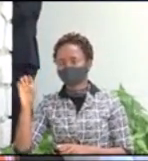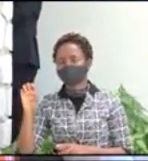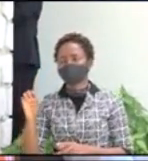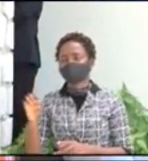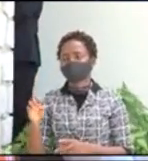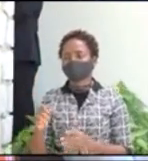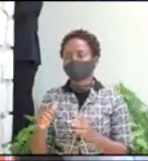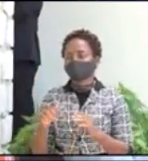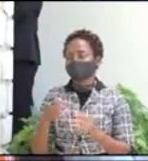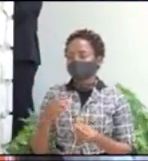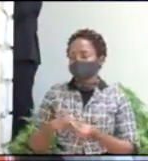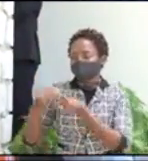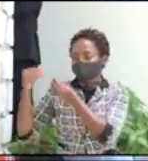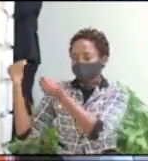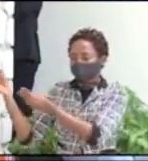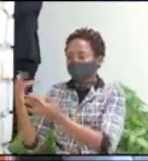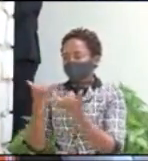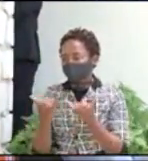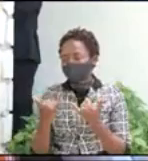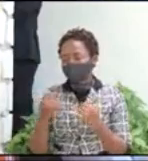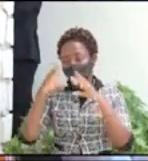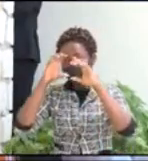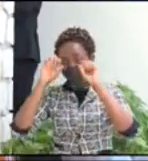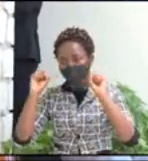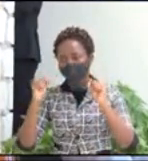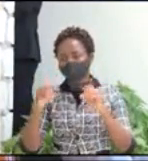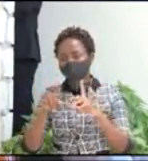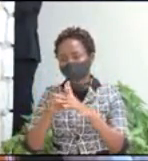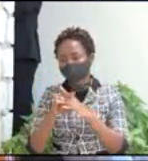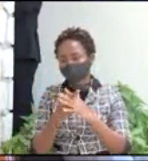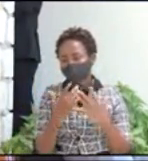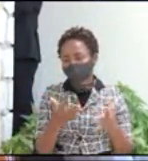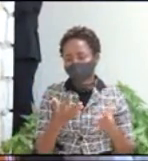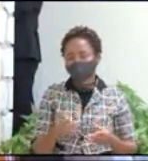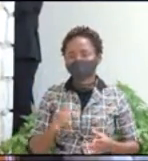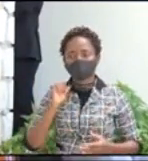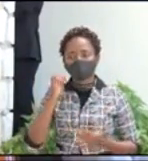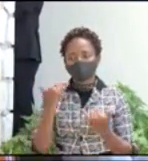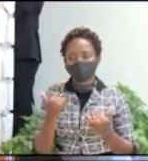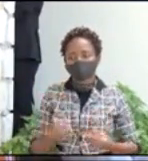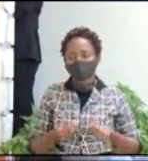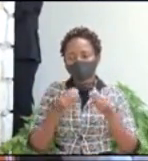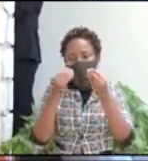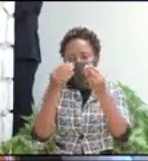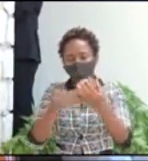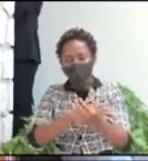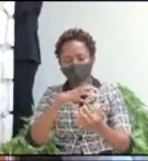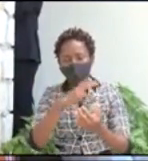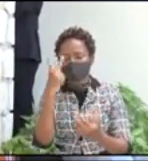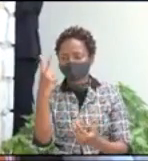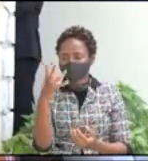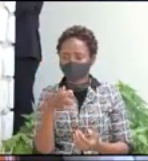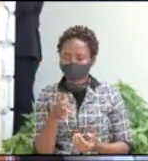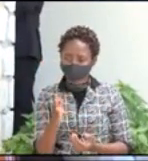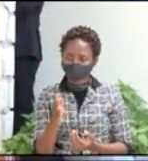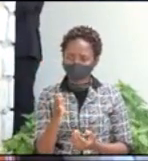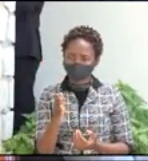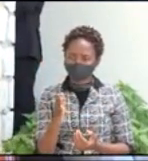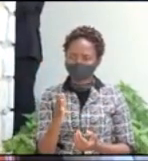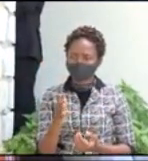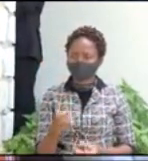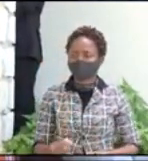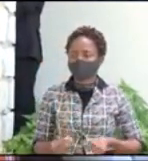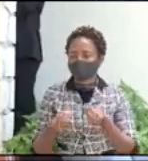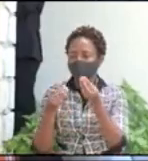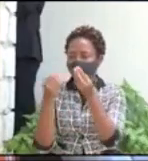phase finale du mandat. Je dis, il faut me remettre le pouvoir de gens. Je n'ai pas le pouvoir avec le résultat